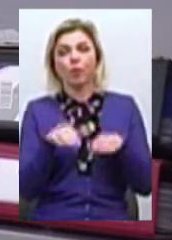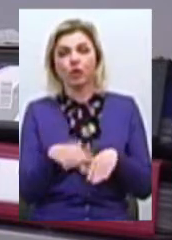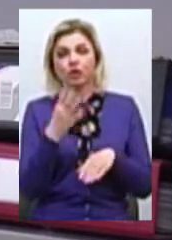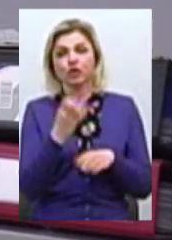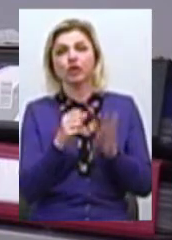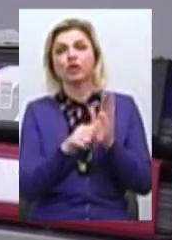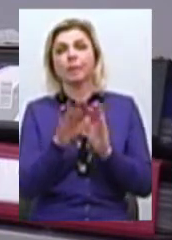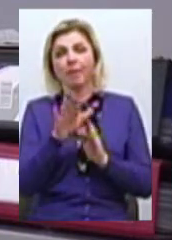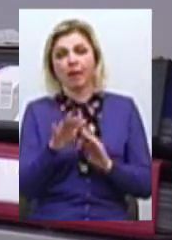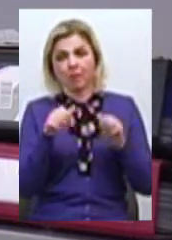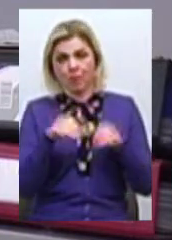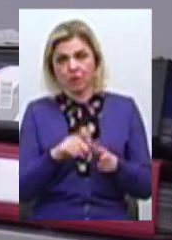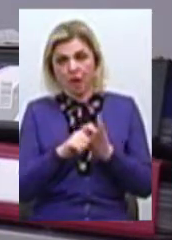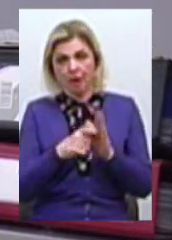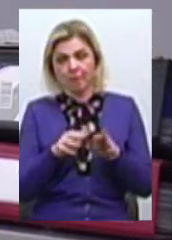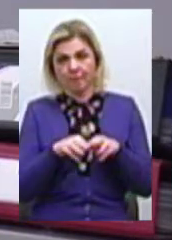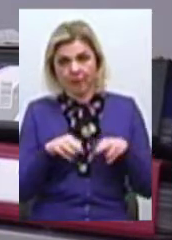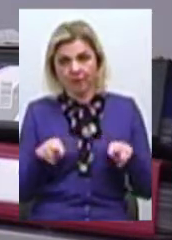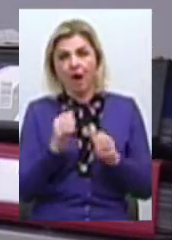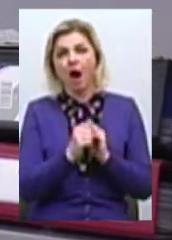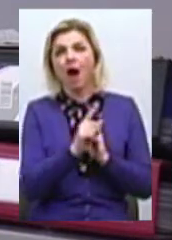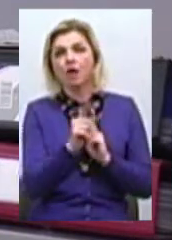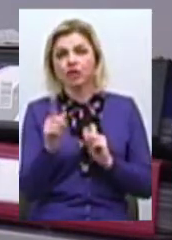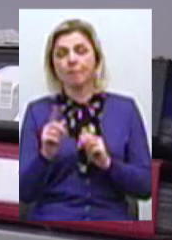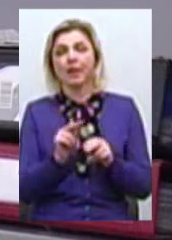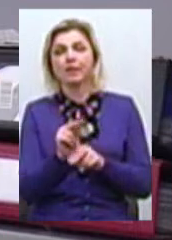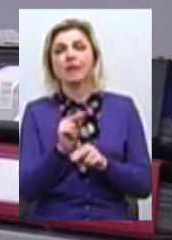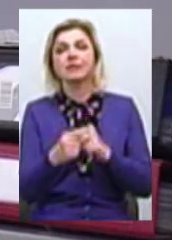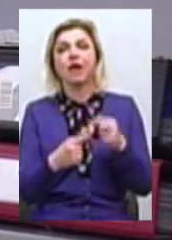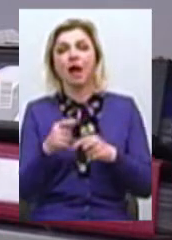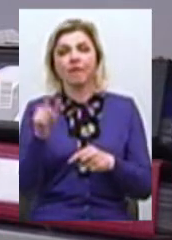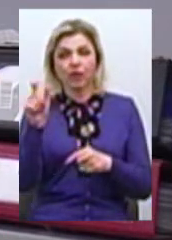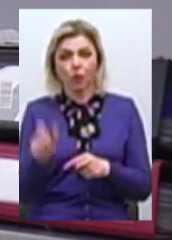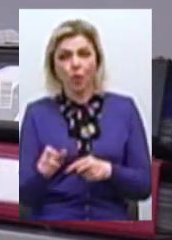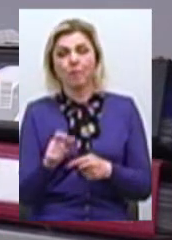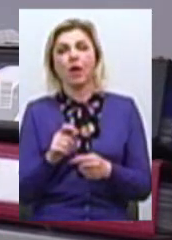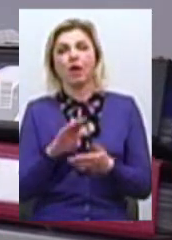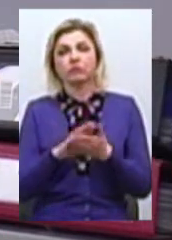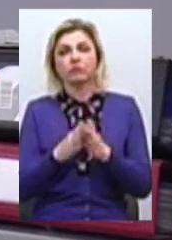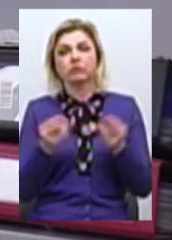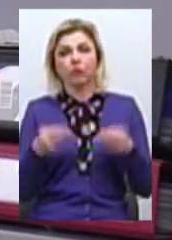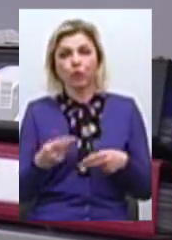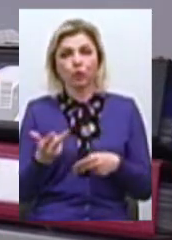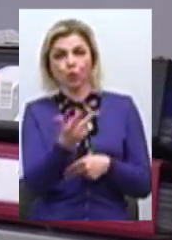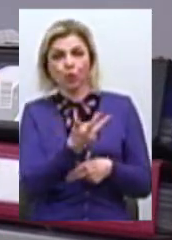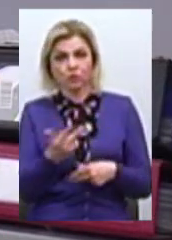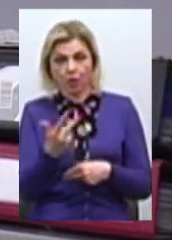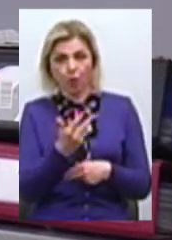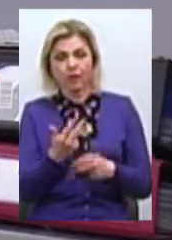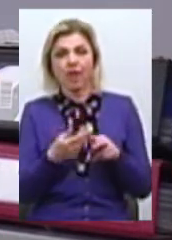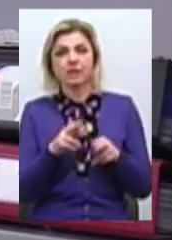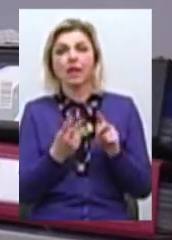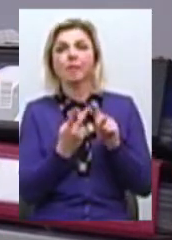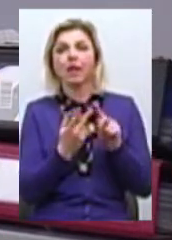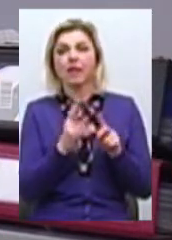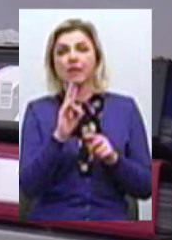міністрів, з кожним наставником укладено трьохсторонню угоду. Трьохстороння угода – це Миколаївський